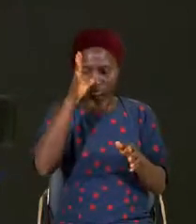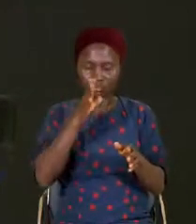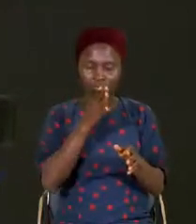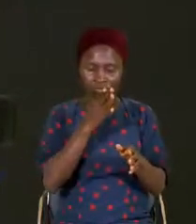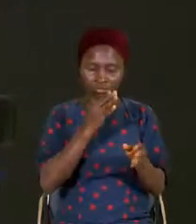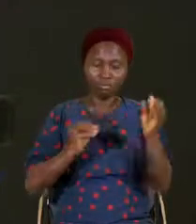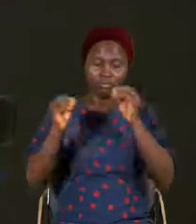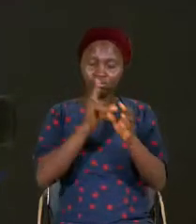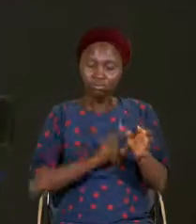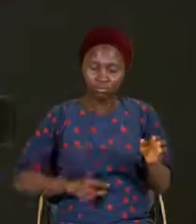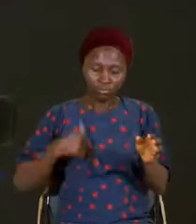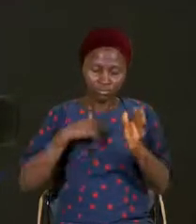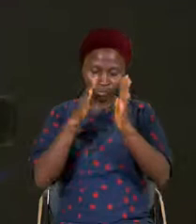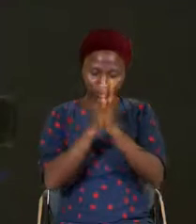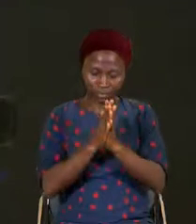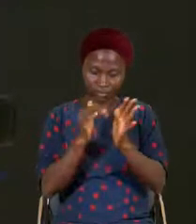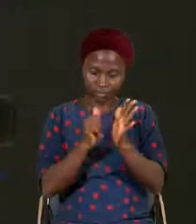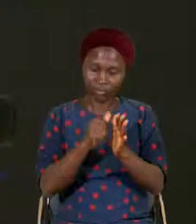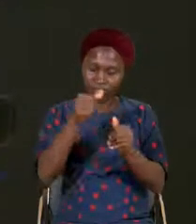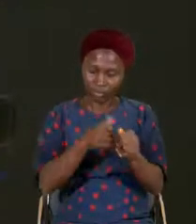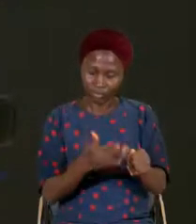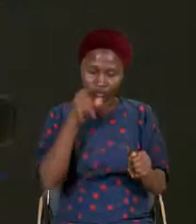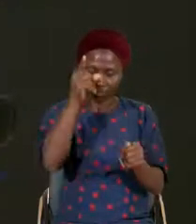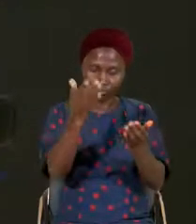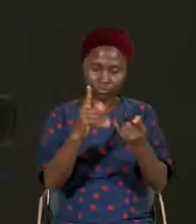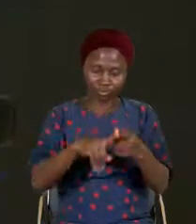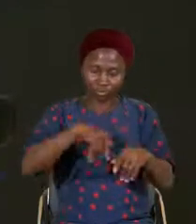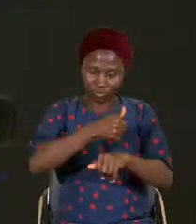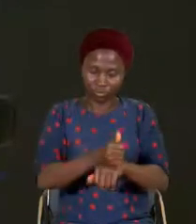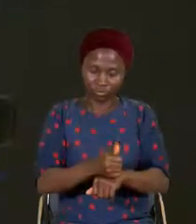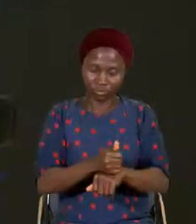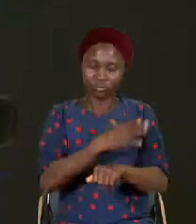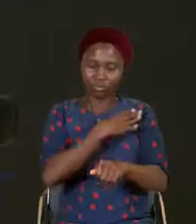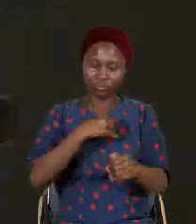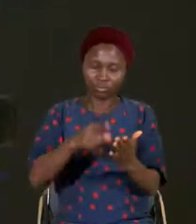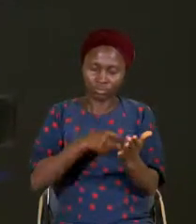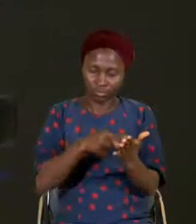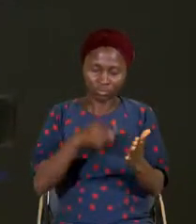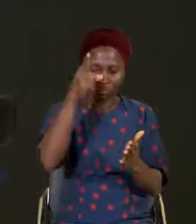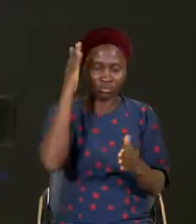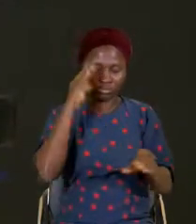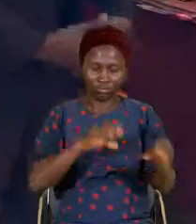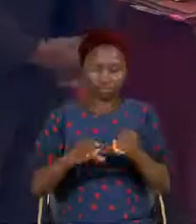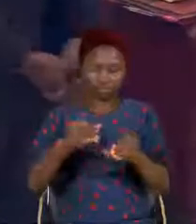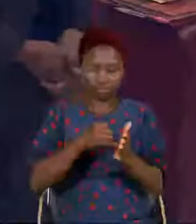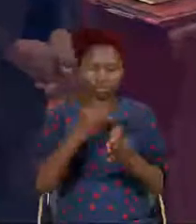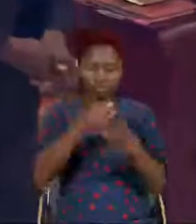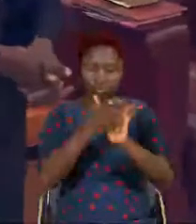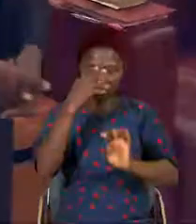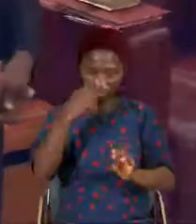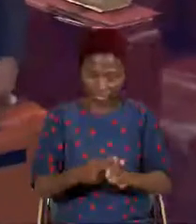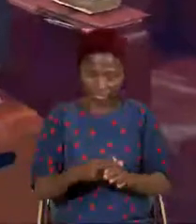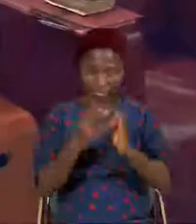dans une mère, dans un père, dans un enfant. Nous prions, Seigneur, que tout ce que tu veux établir et corriger, tu le feras au nom